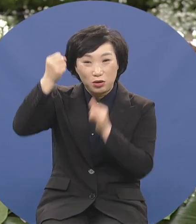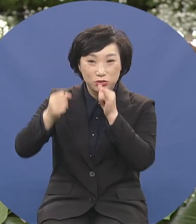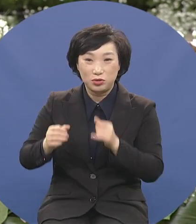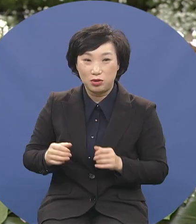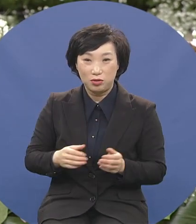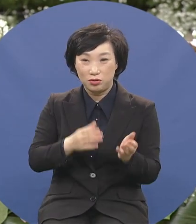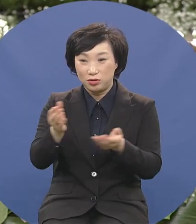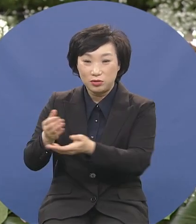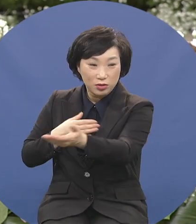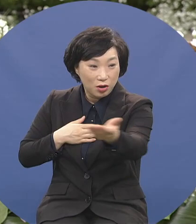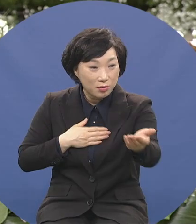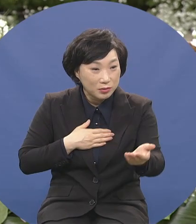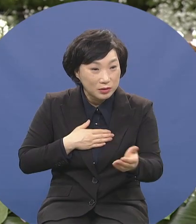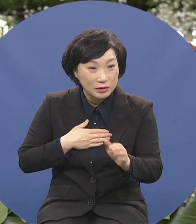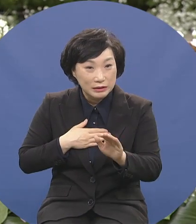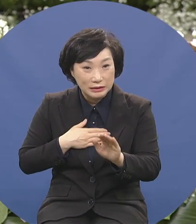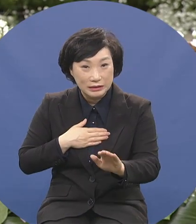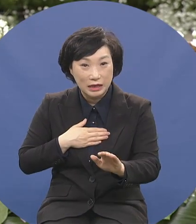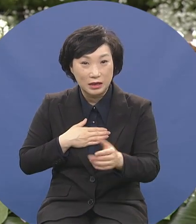여러분이 그렇게